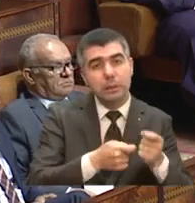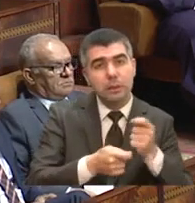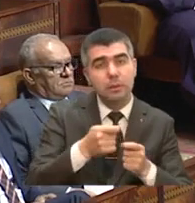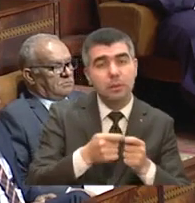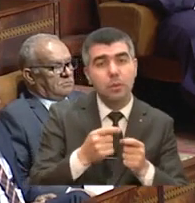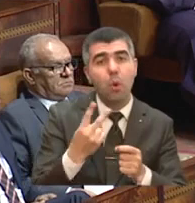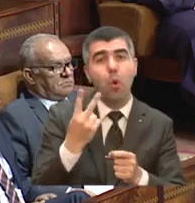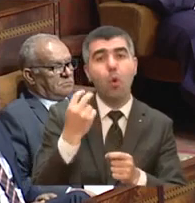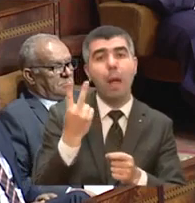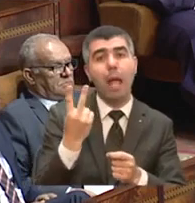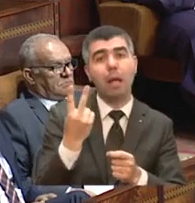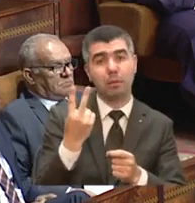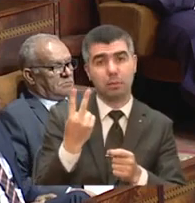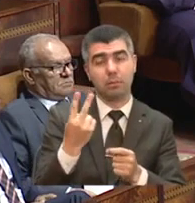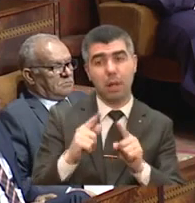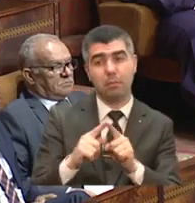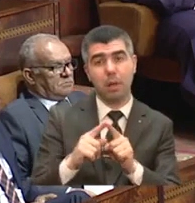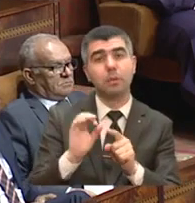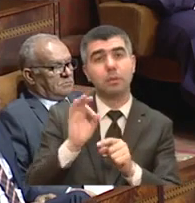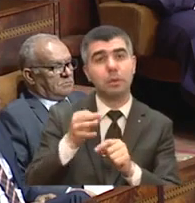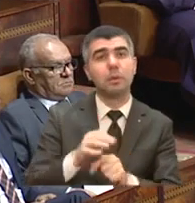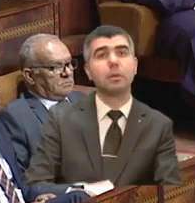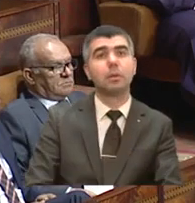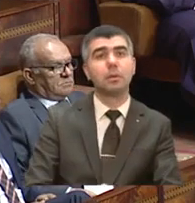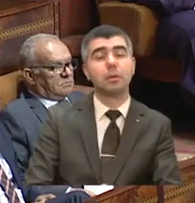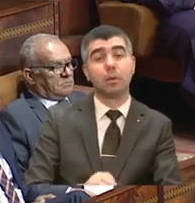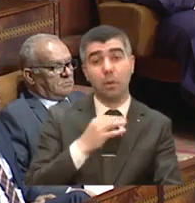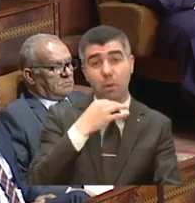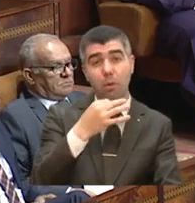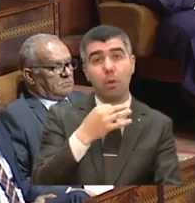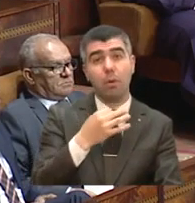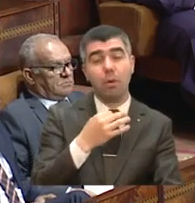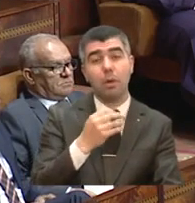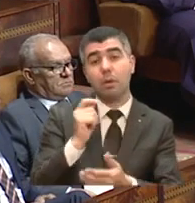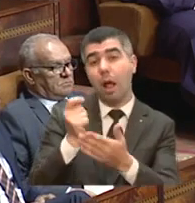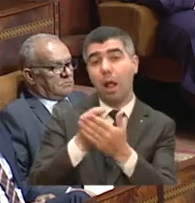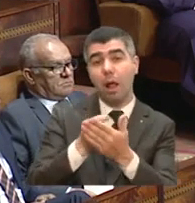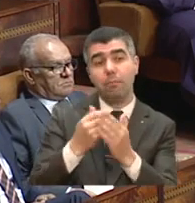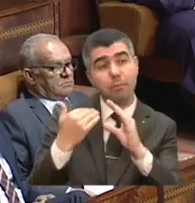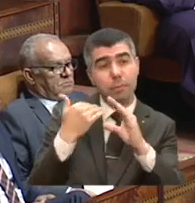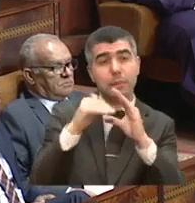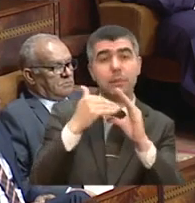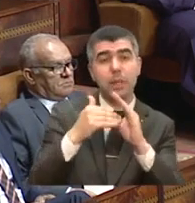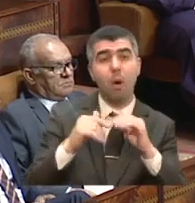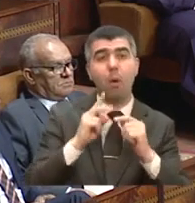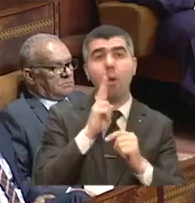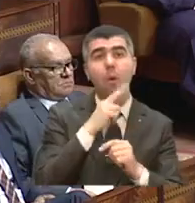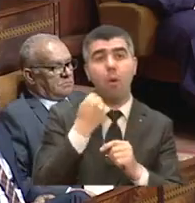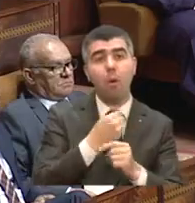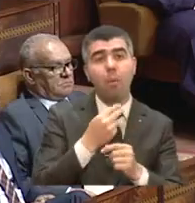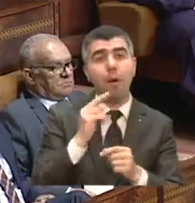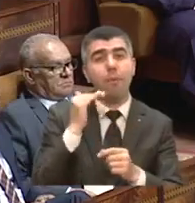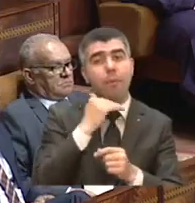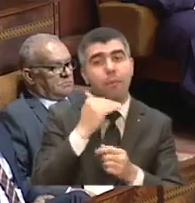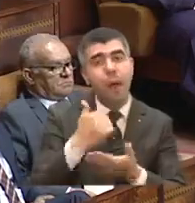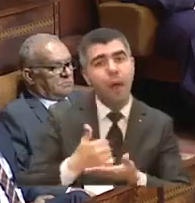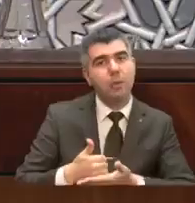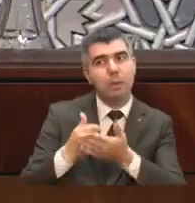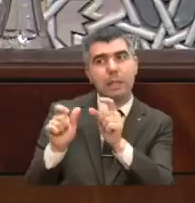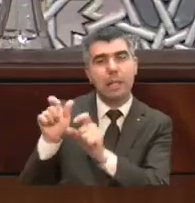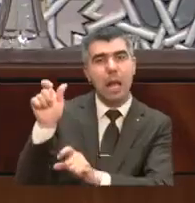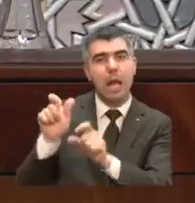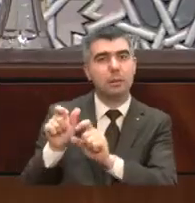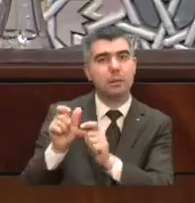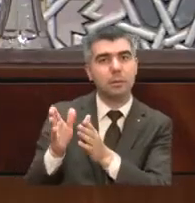الماء. لهذا السيد الوزير، نطالب الحكومة من خلالكم لحل فوري لهذه الساكنة، وشكرا.